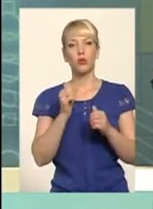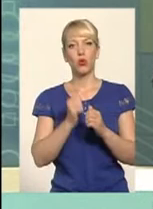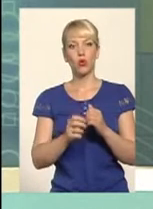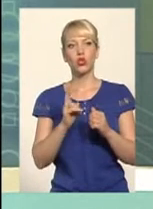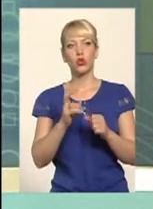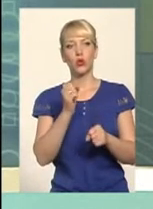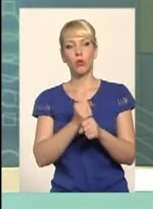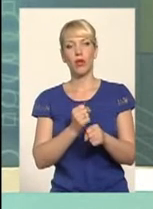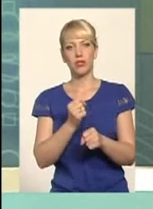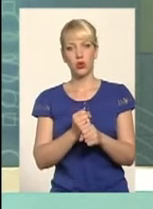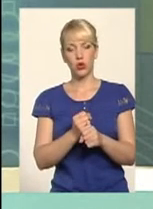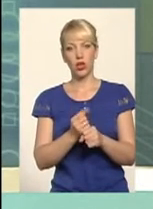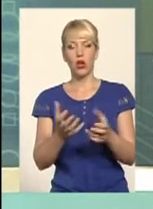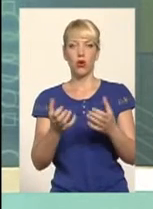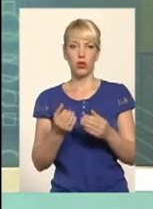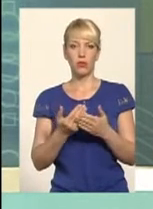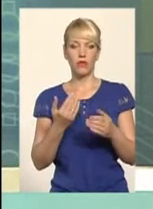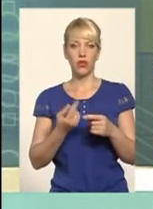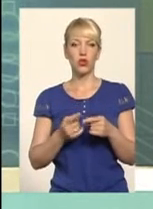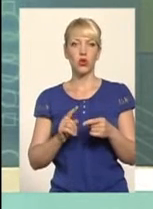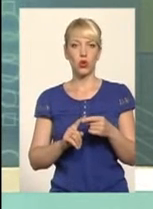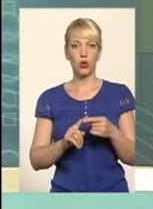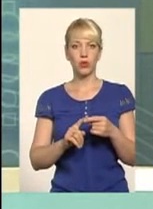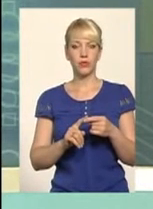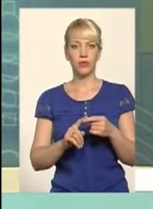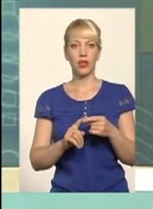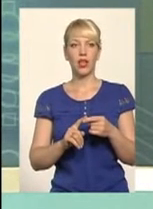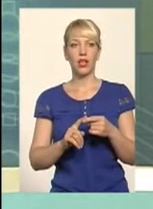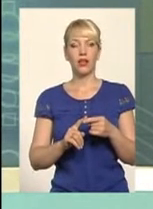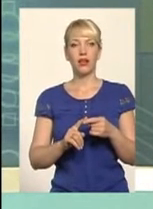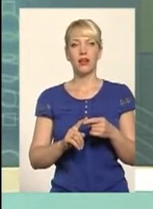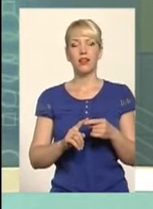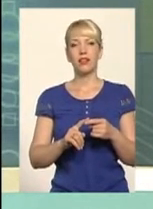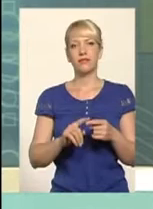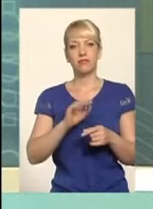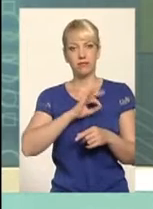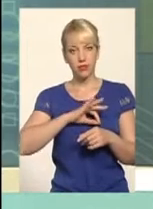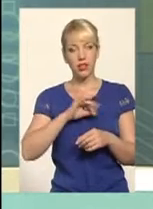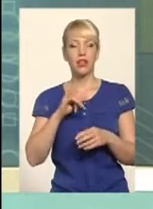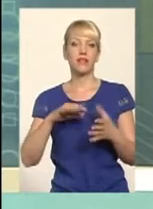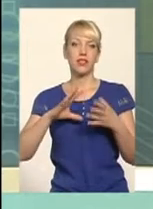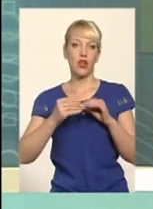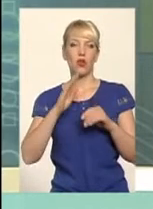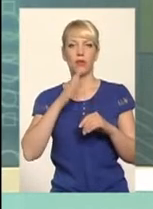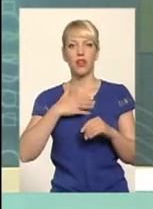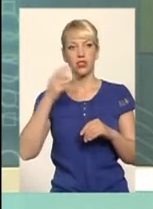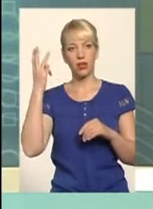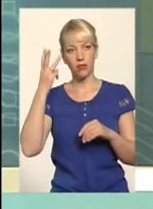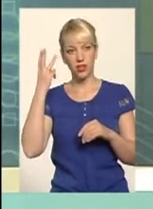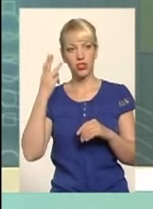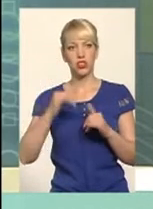хто працює, отримав від того і ефект, і загалом наша Хмельниччина